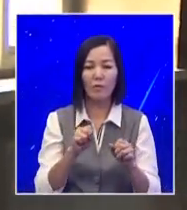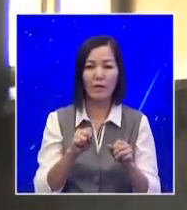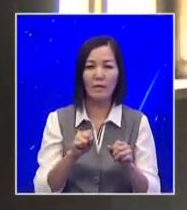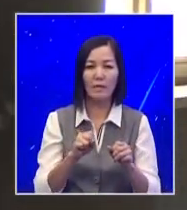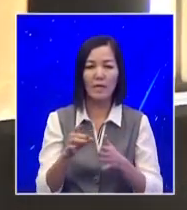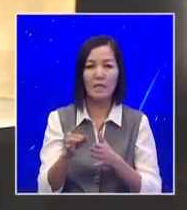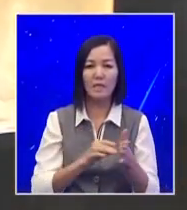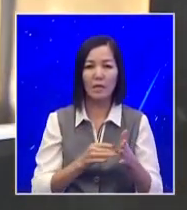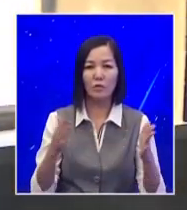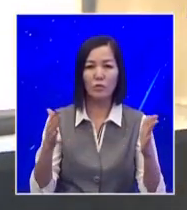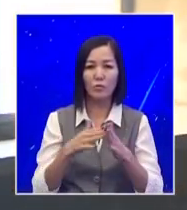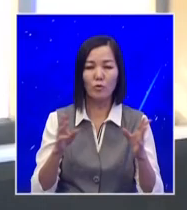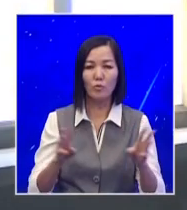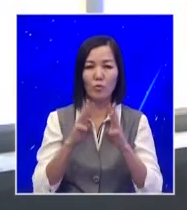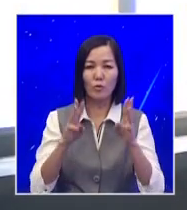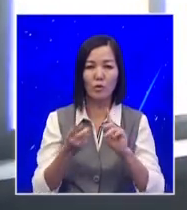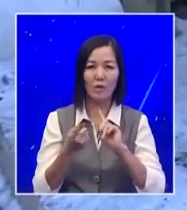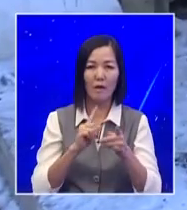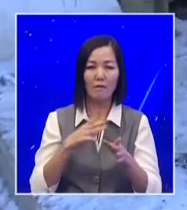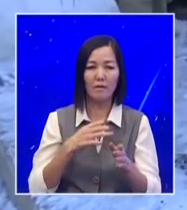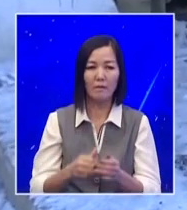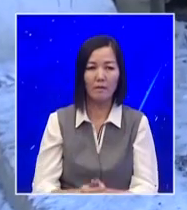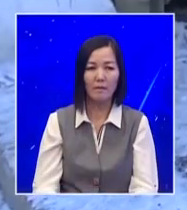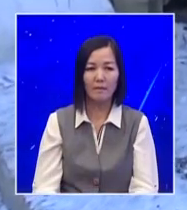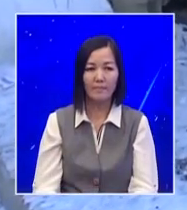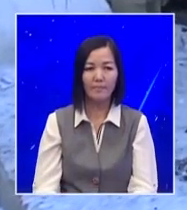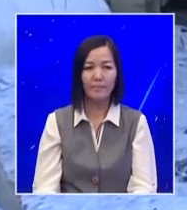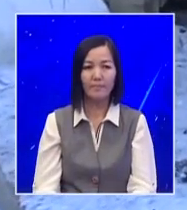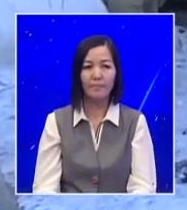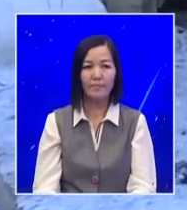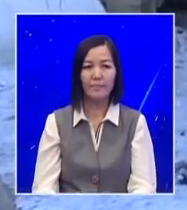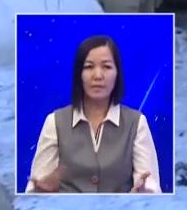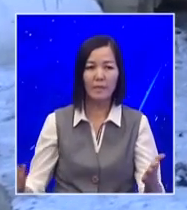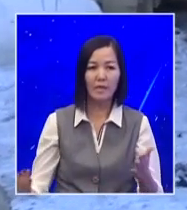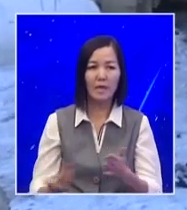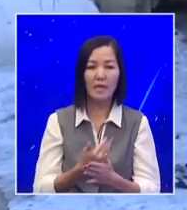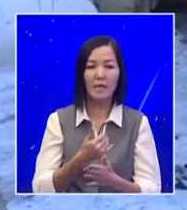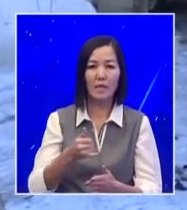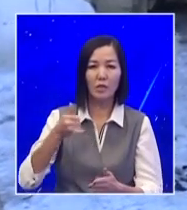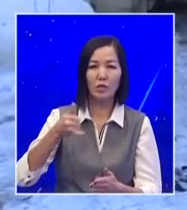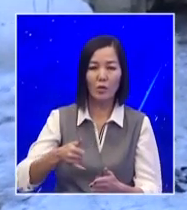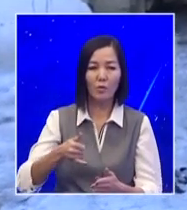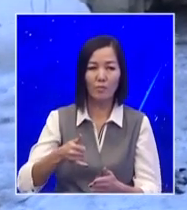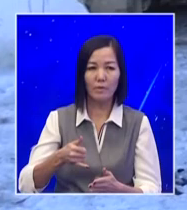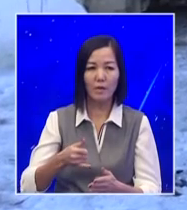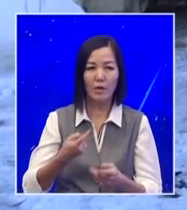әп сәтте шаңырағы өртке оранды. Мен қайтадан қайнатуға шағымды қосқан кезде осылай